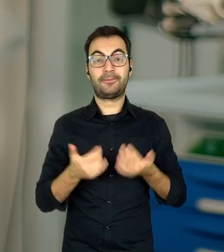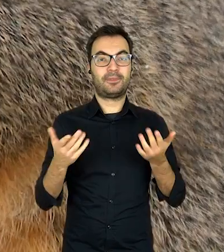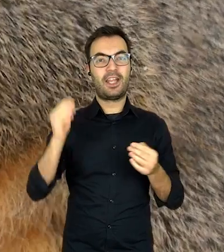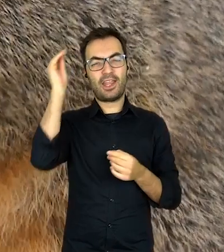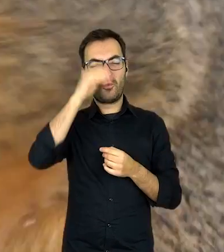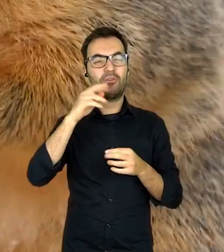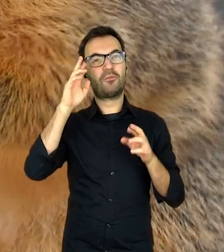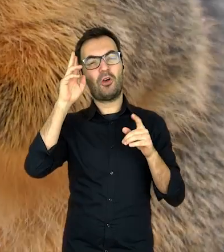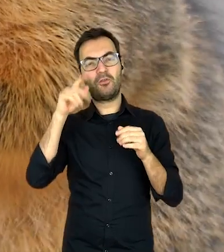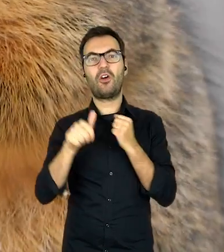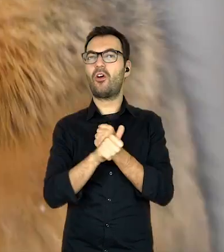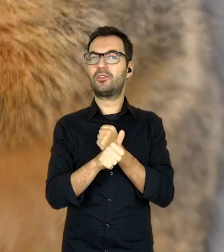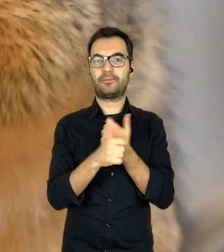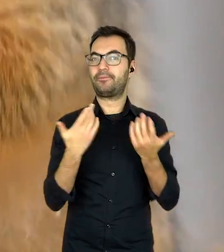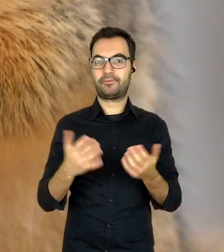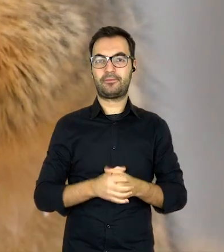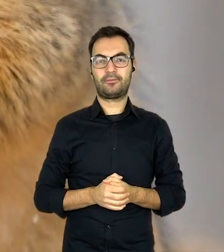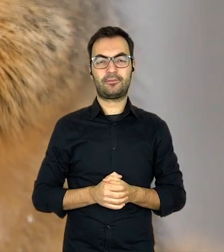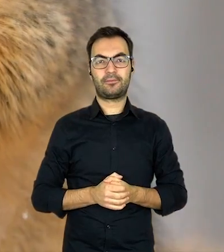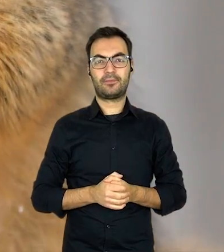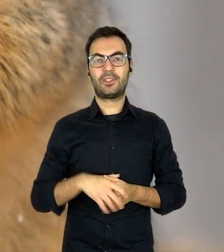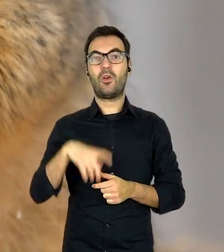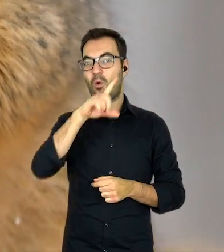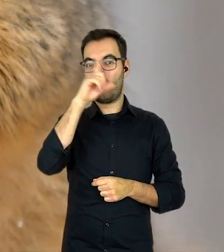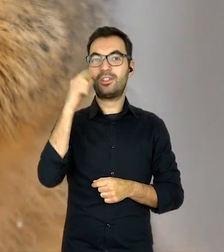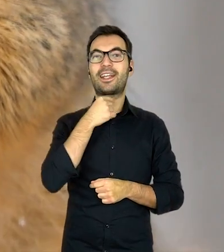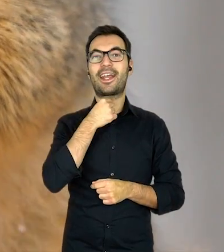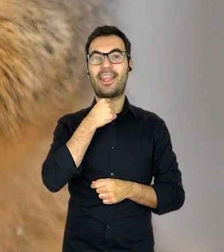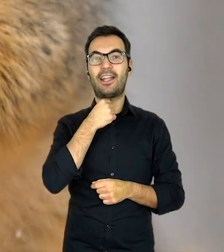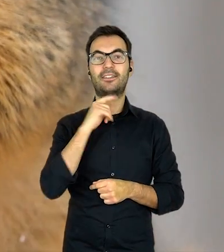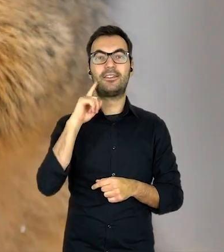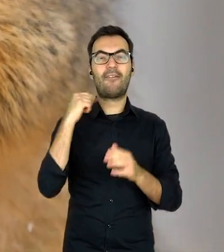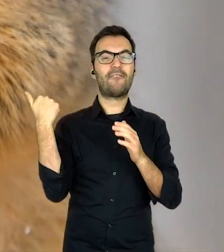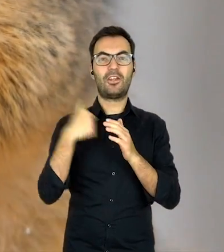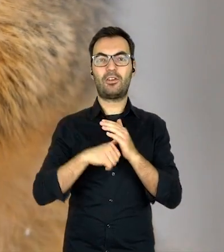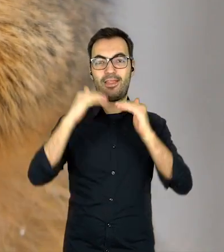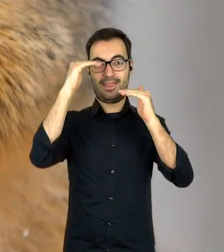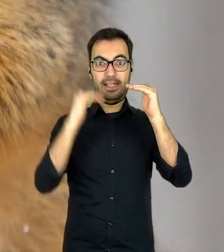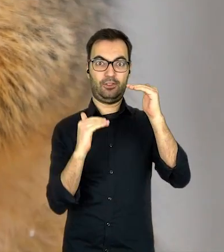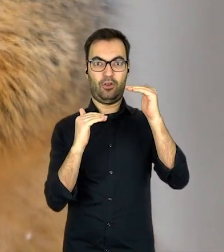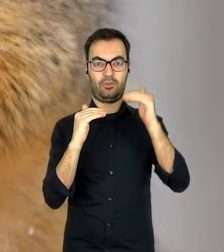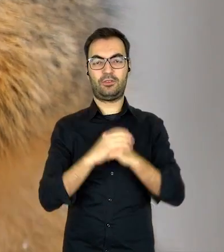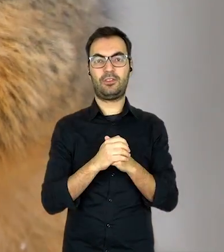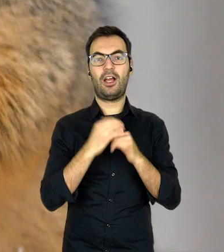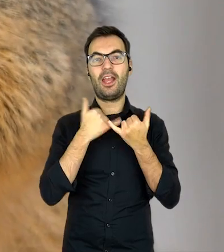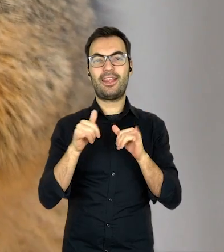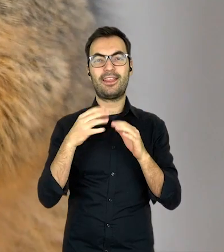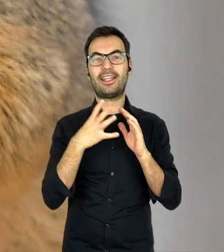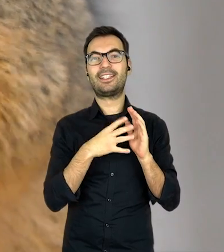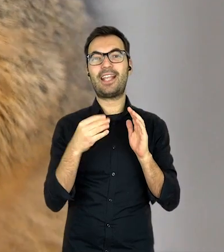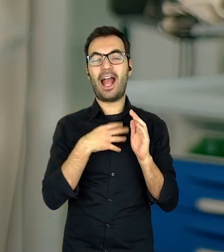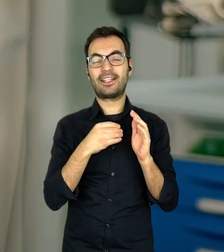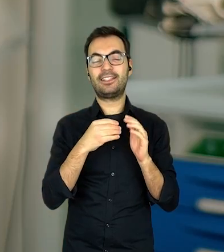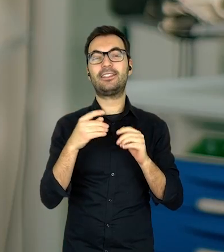potrafią? Naukowcy uważają, że dzieje się tak m.in. dlatego, że u ludzi krtań znajduje się wyjątkowo nisko. Inne